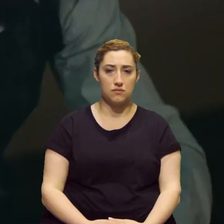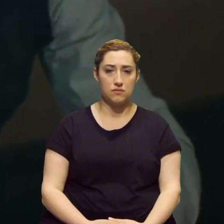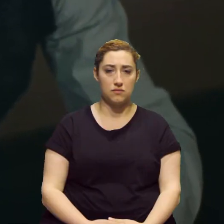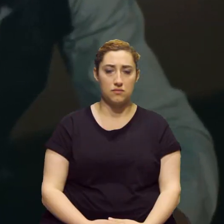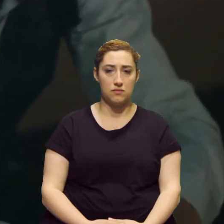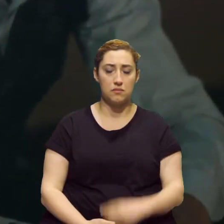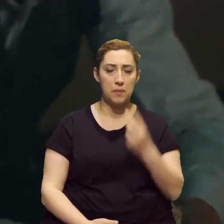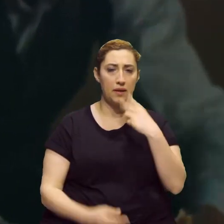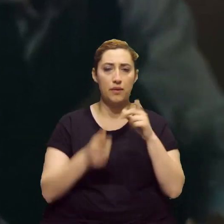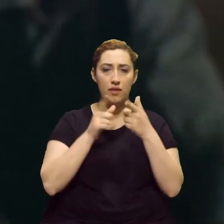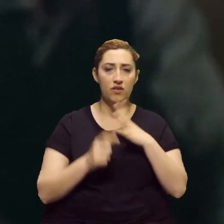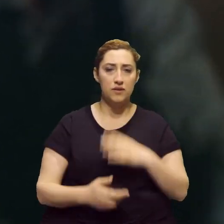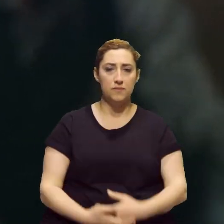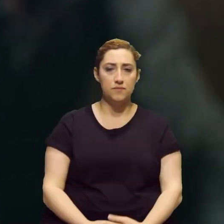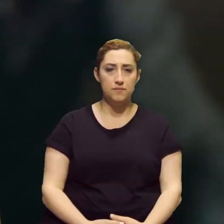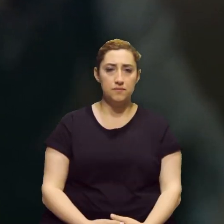Mustafa'nın evi.